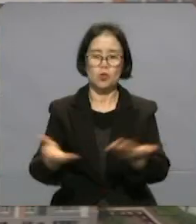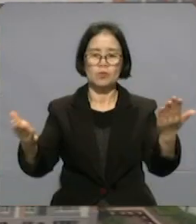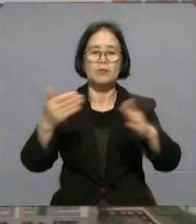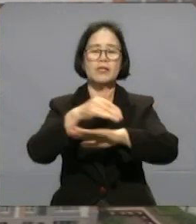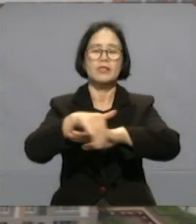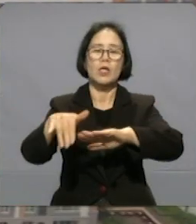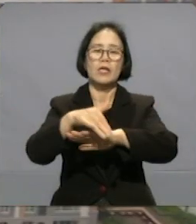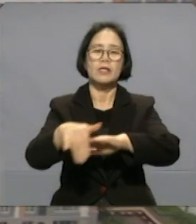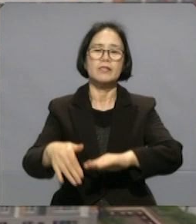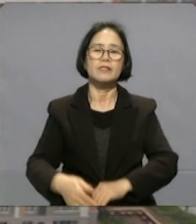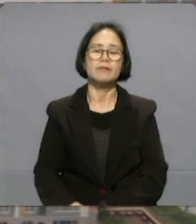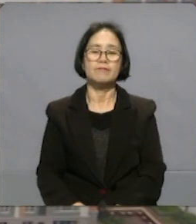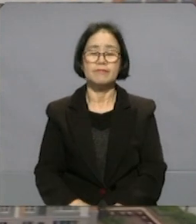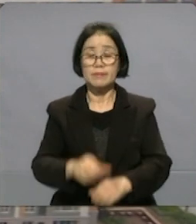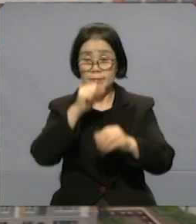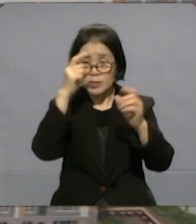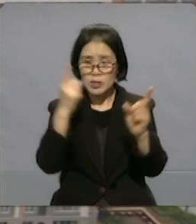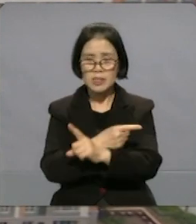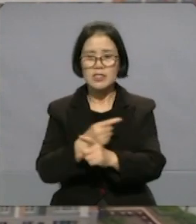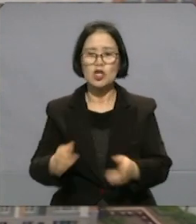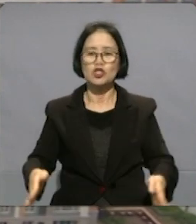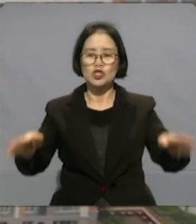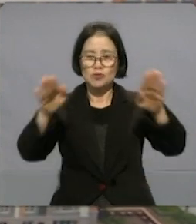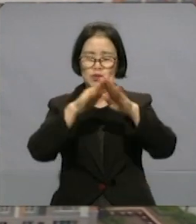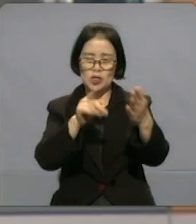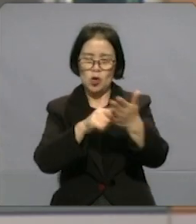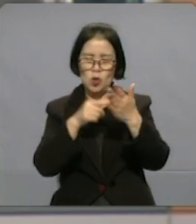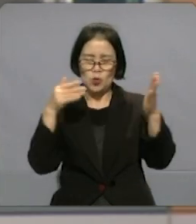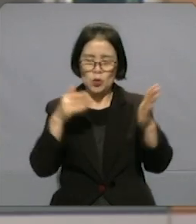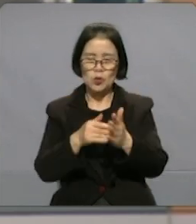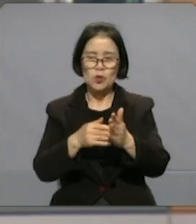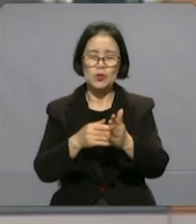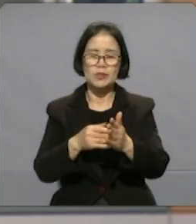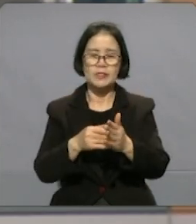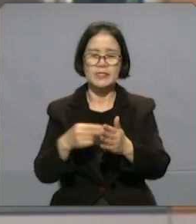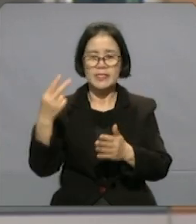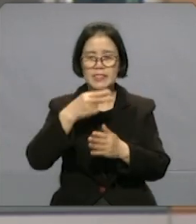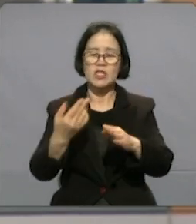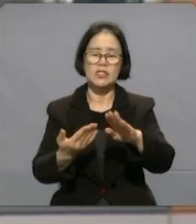계획입니다. 혁신적인 건축물이 나오도록 사업 면적이